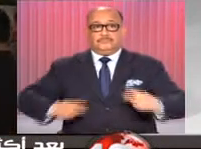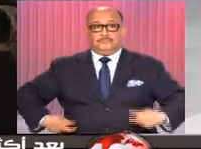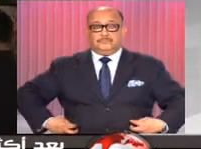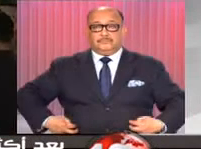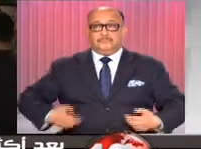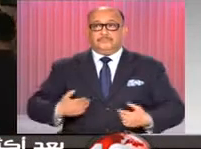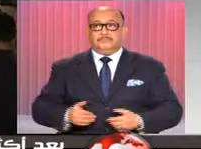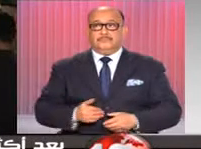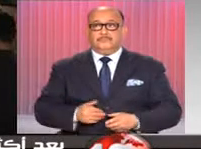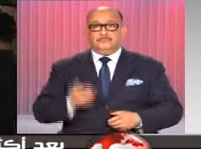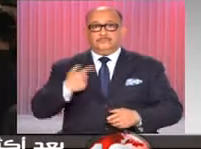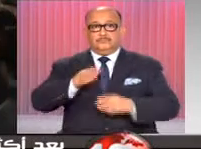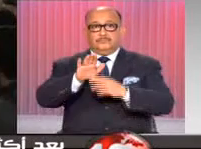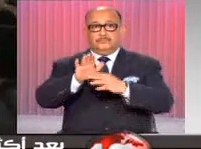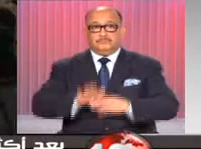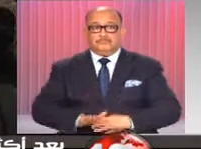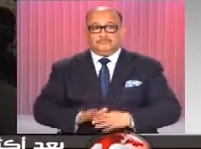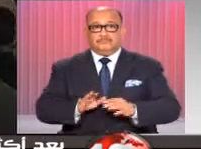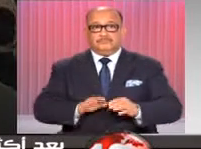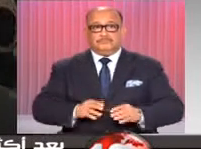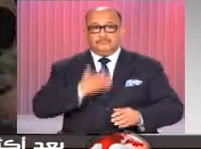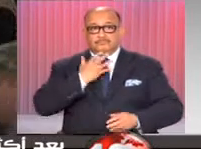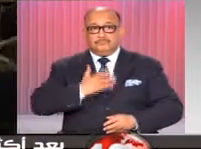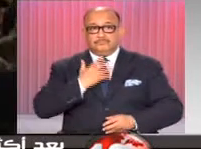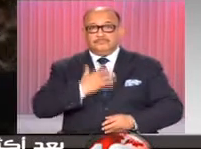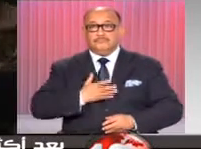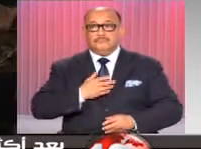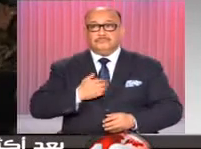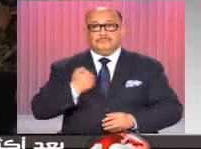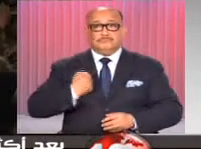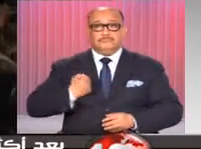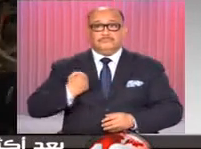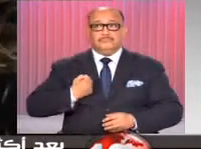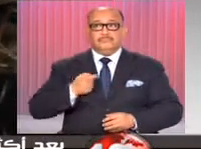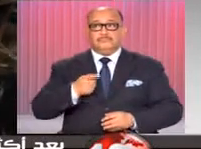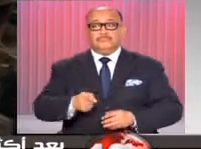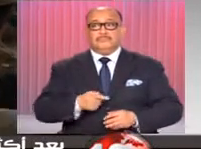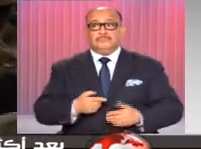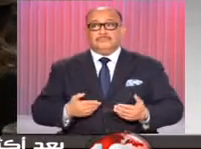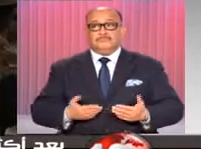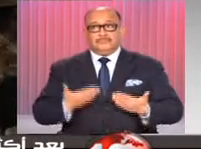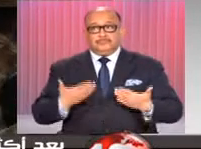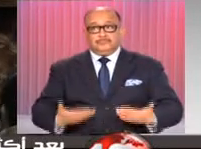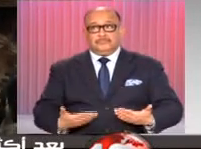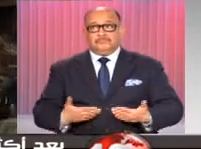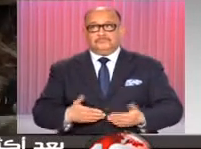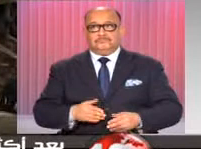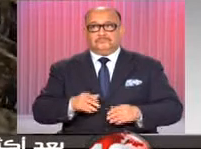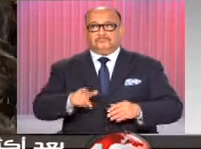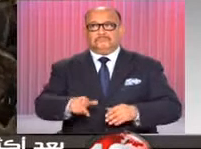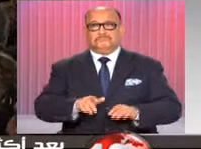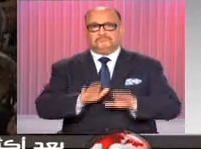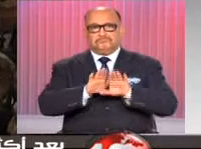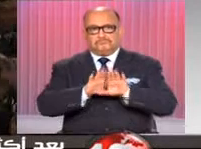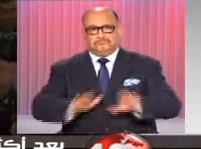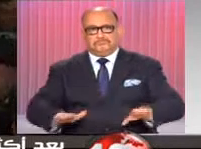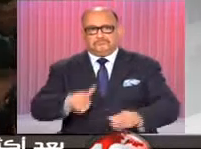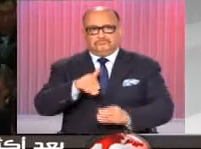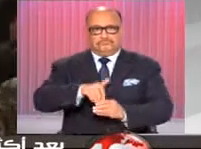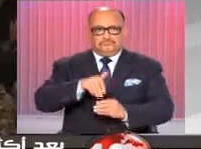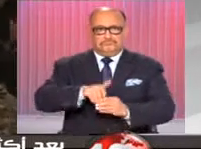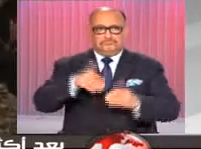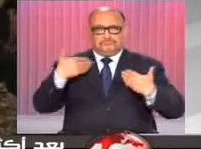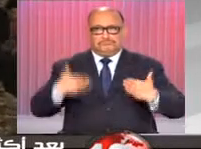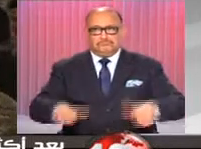بداية مهمة حلف الأطلسي القتالية المعروفة اختصارا باسم إساف كانت في 11 من سبتمبر عام 2001.